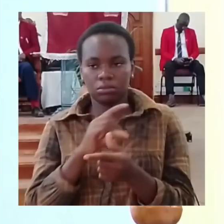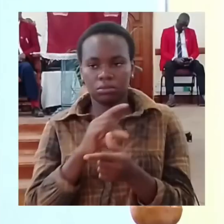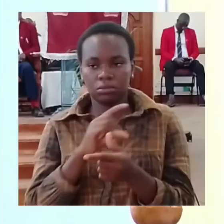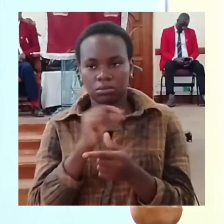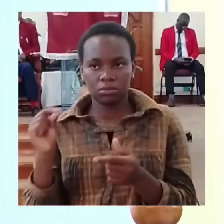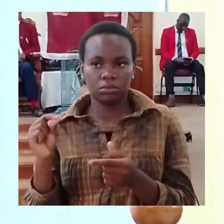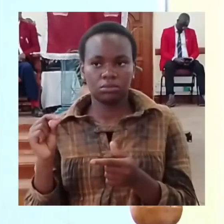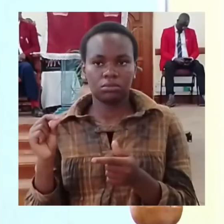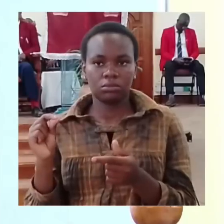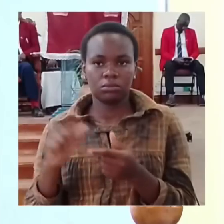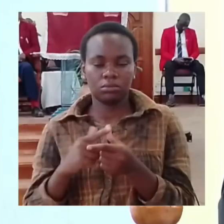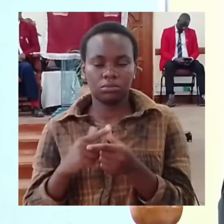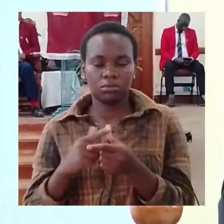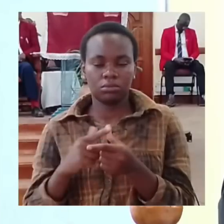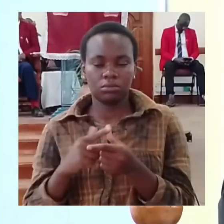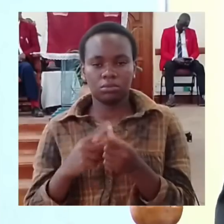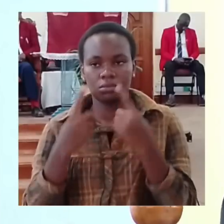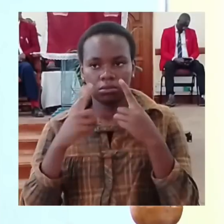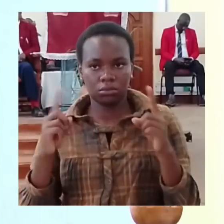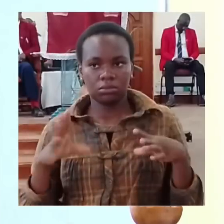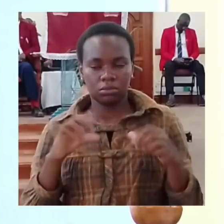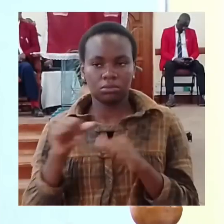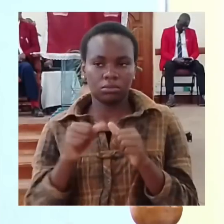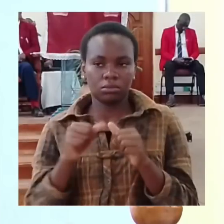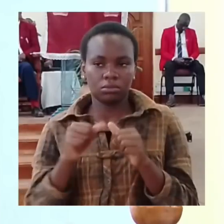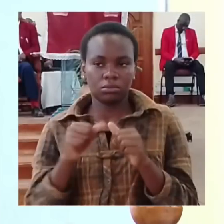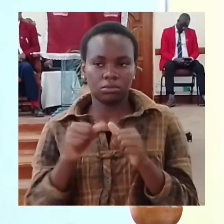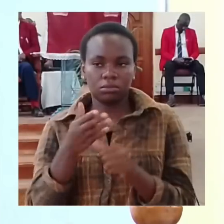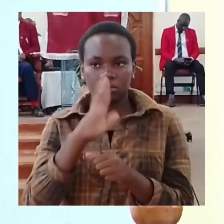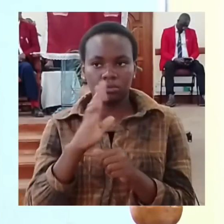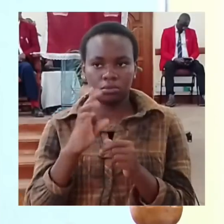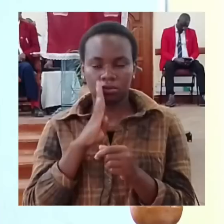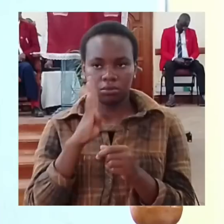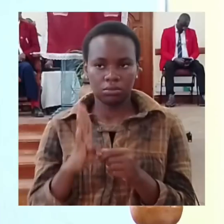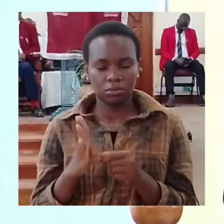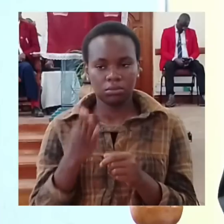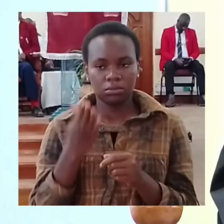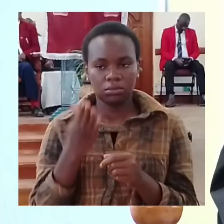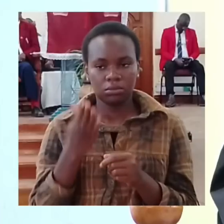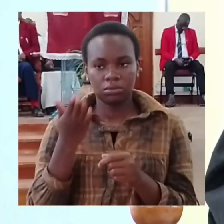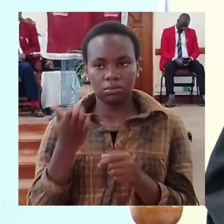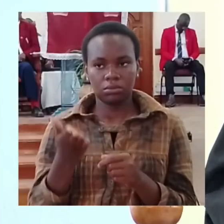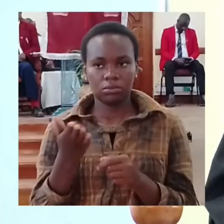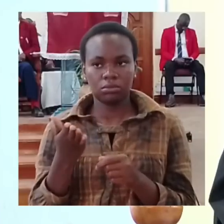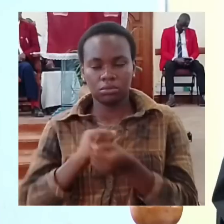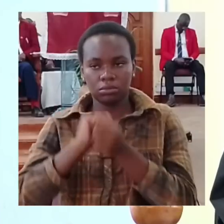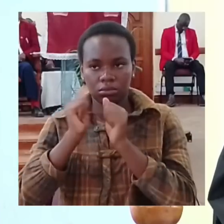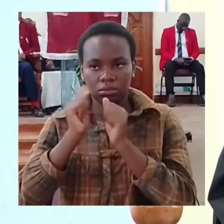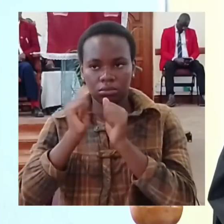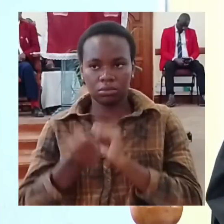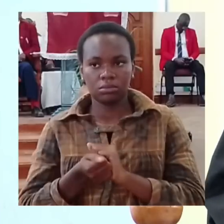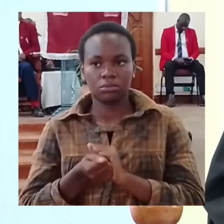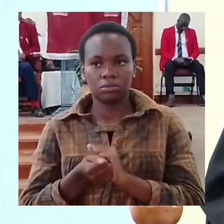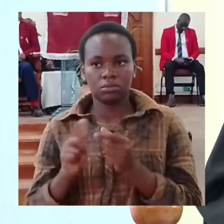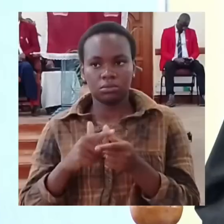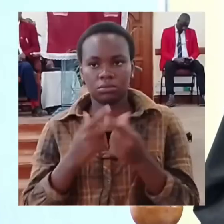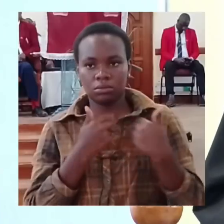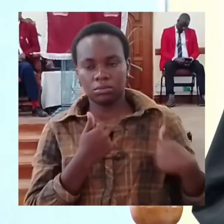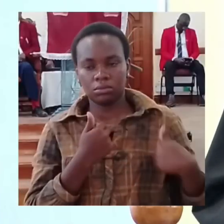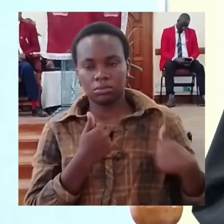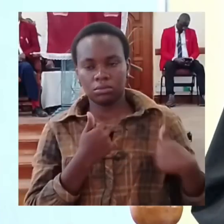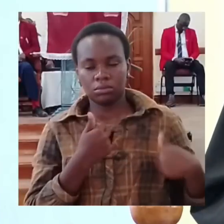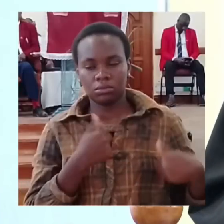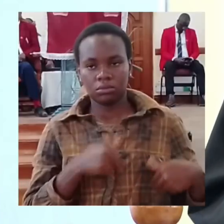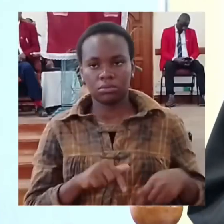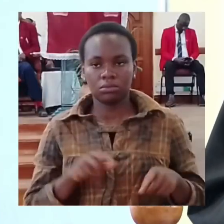thiei mukahunjiria andu aria angi uhoro mwega. May we be the agents of change. Nigetha ngoro citu